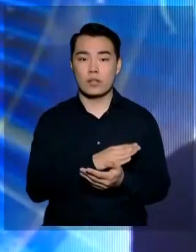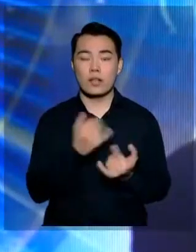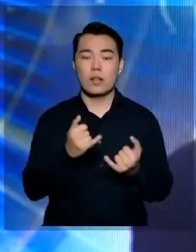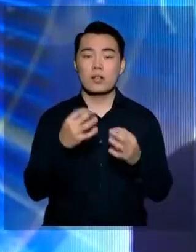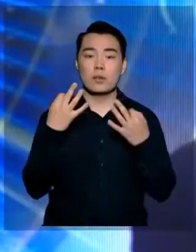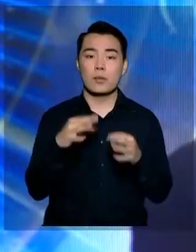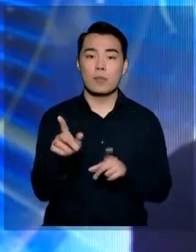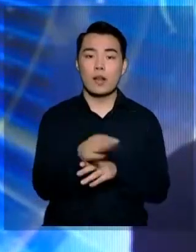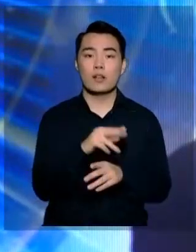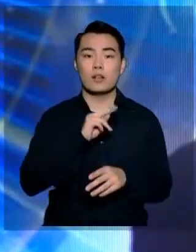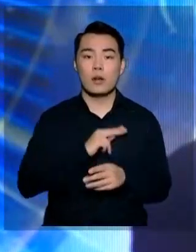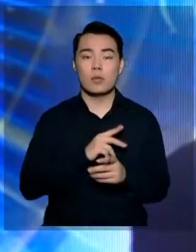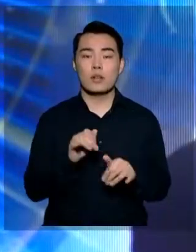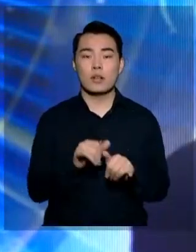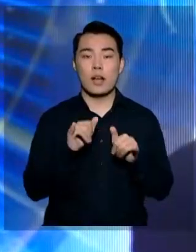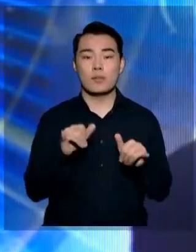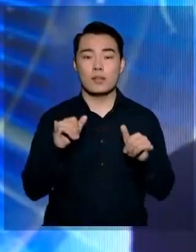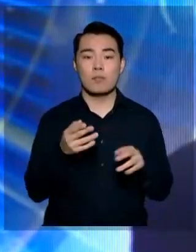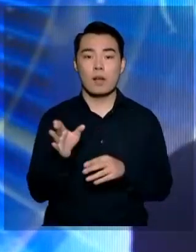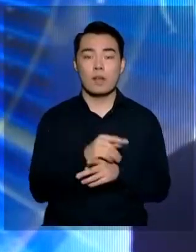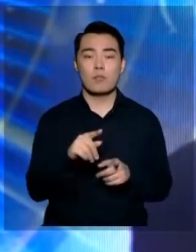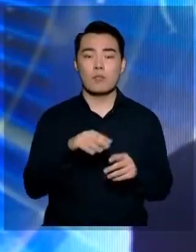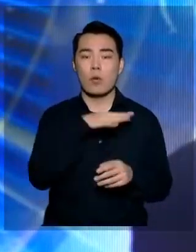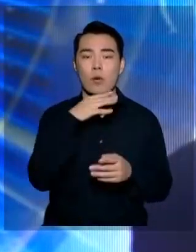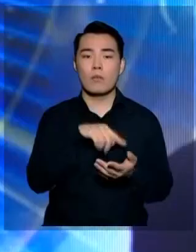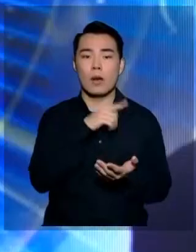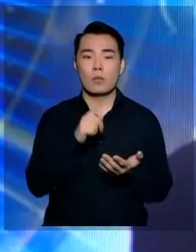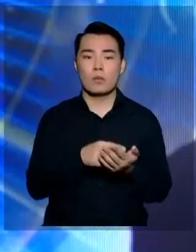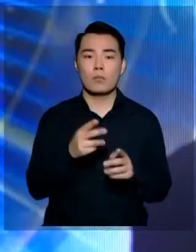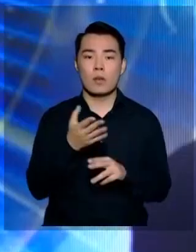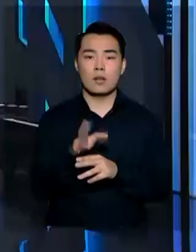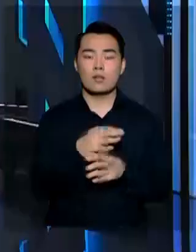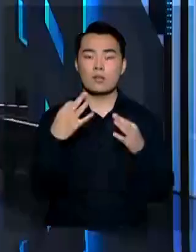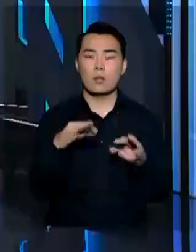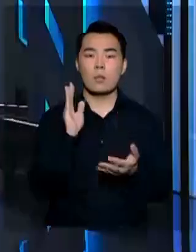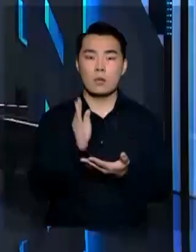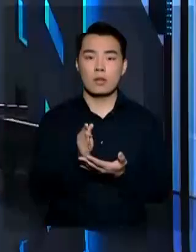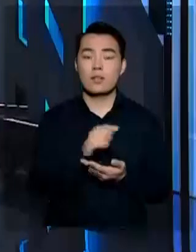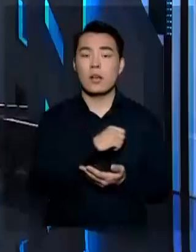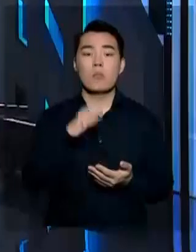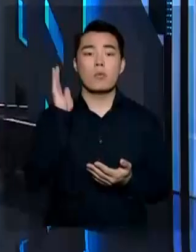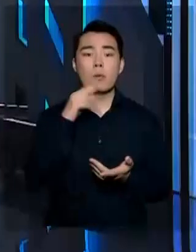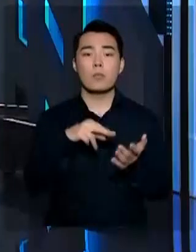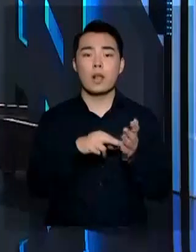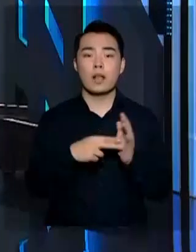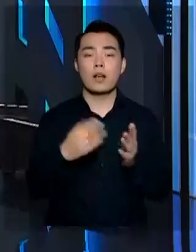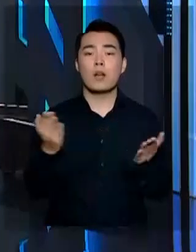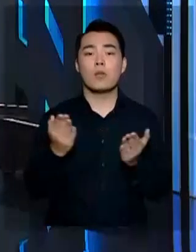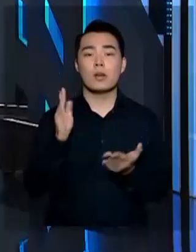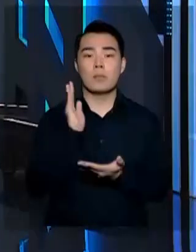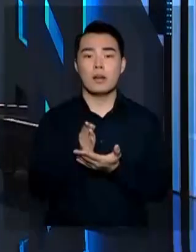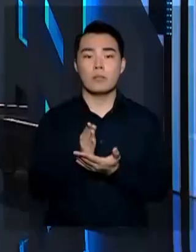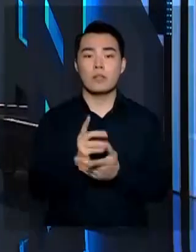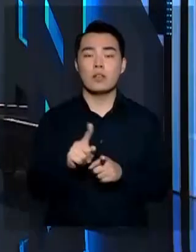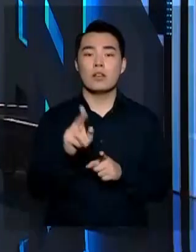жасап, әрқай дамытқан екен, біз көп сұрақтар шешеміз. Тағы қандай жобаларыңыз бар, бәлкім жаңашылдықтар, мысалы